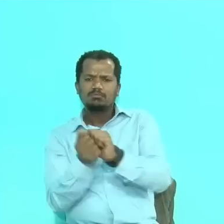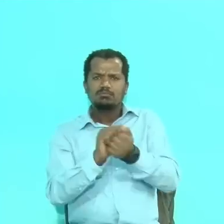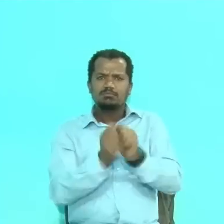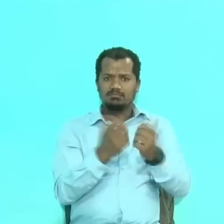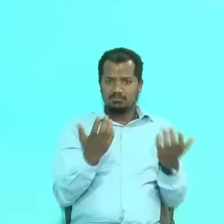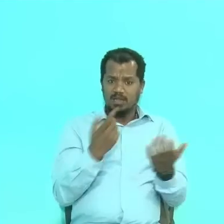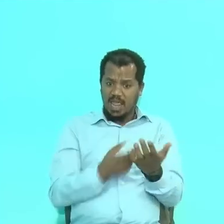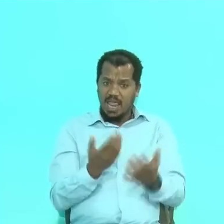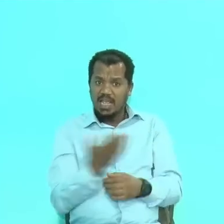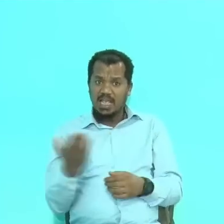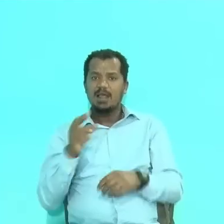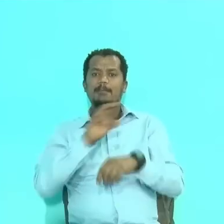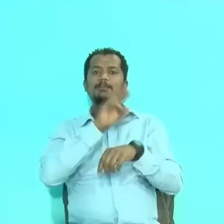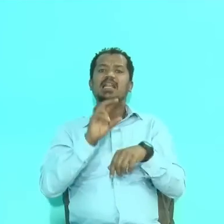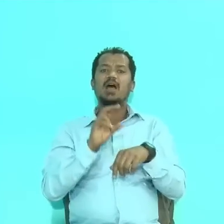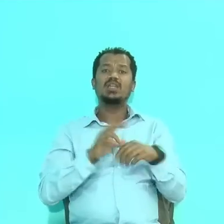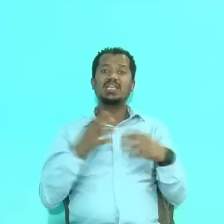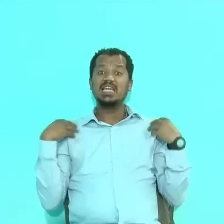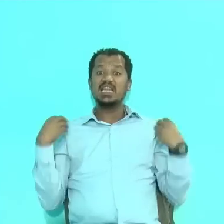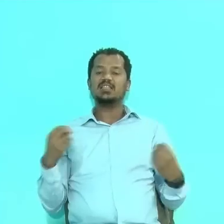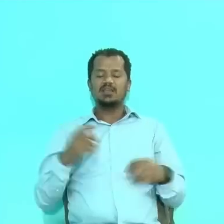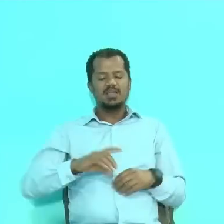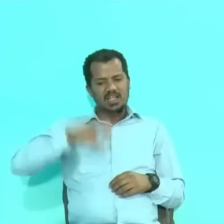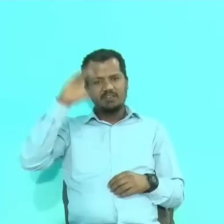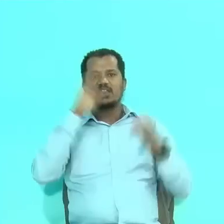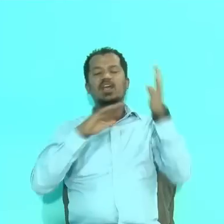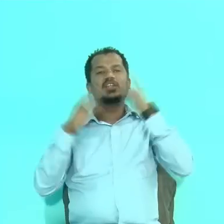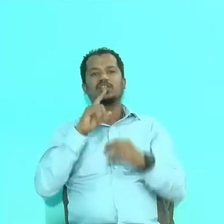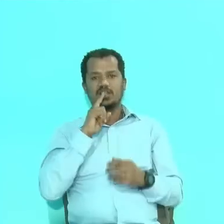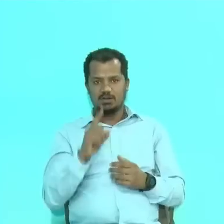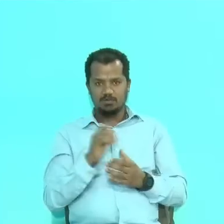ነገር ለብሔራዊ ደህንነታችን ከፍተኛ ችግር ሆኗል።